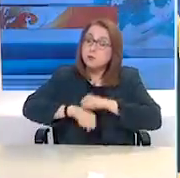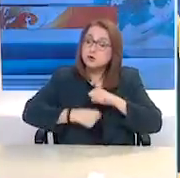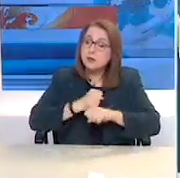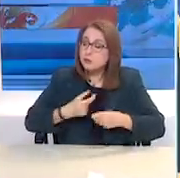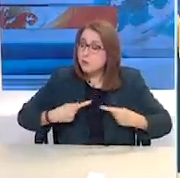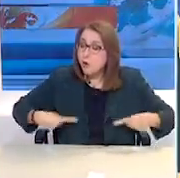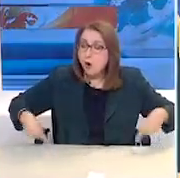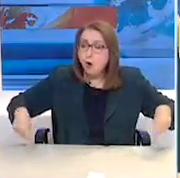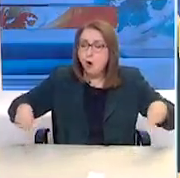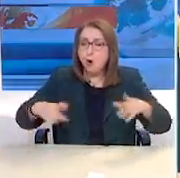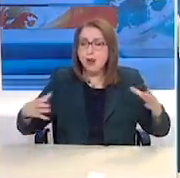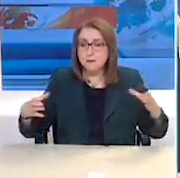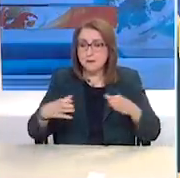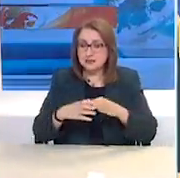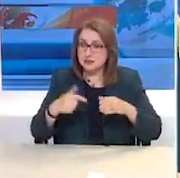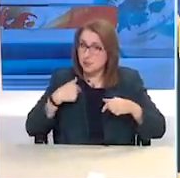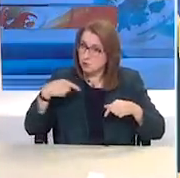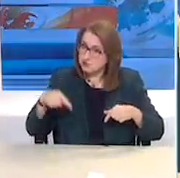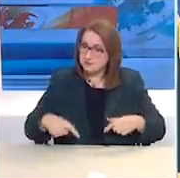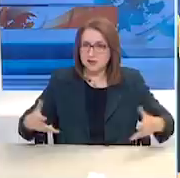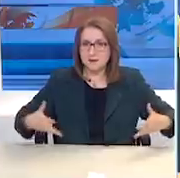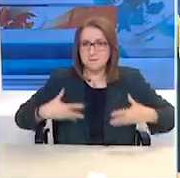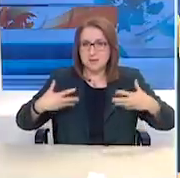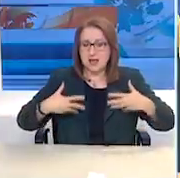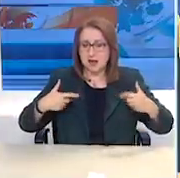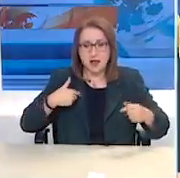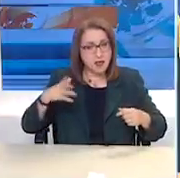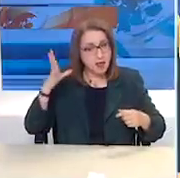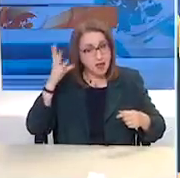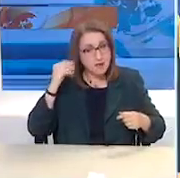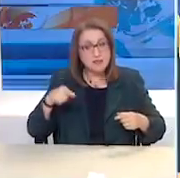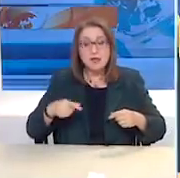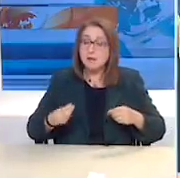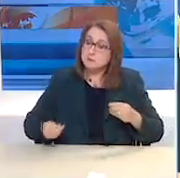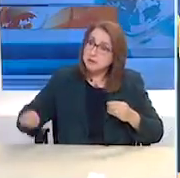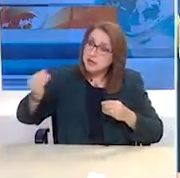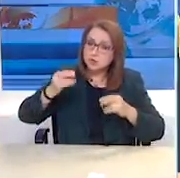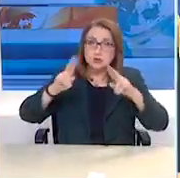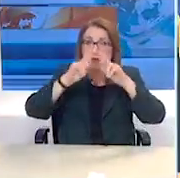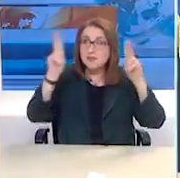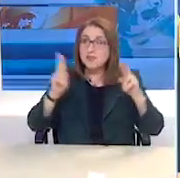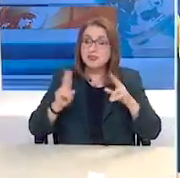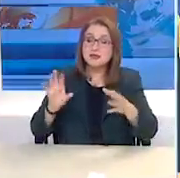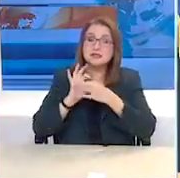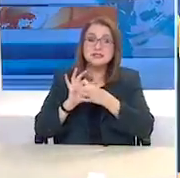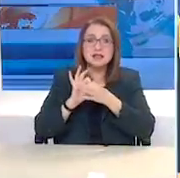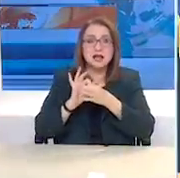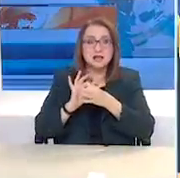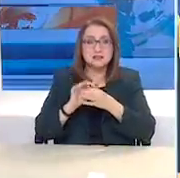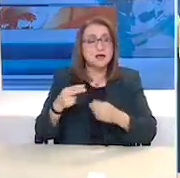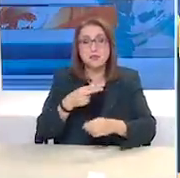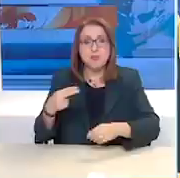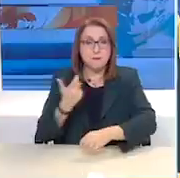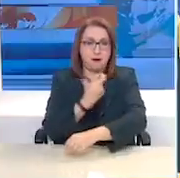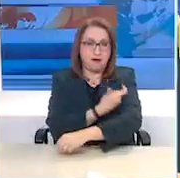ιό. Έτσι, με χαρά άκουσα σήμερα για ακόμα περισσότερη διεθνή συνεργασία στην προσπάθεια για ένα εμβόλιο κατά του